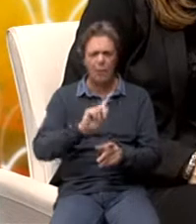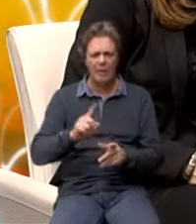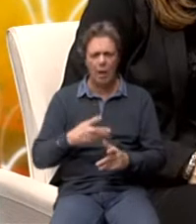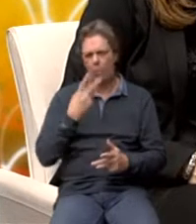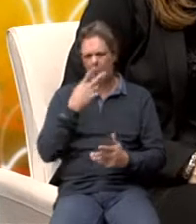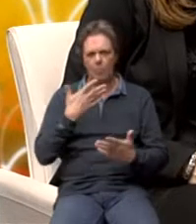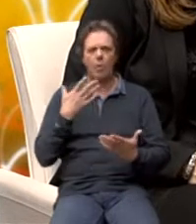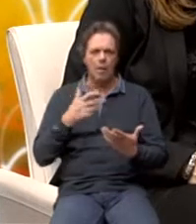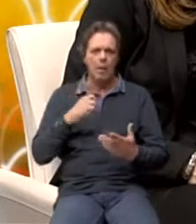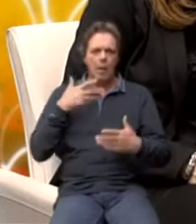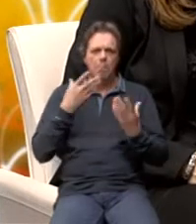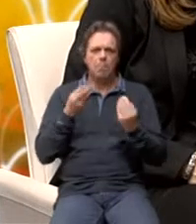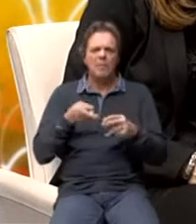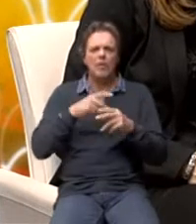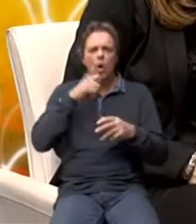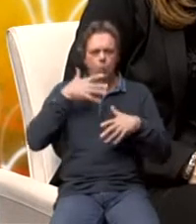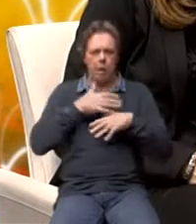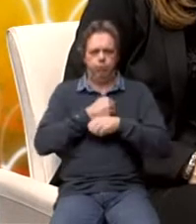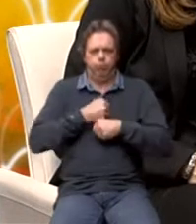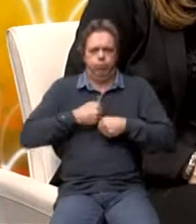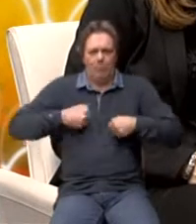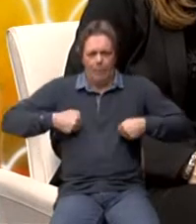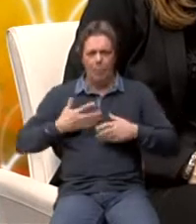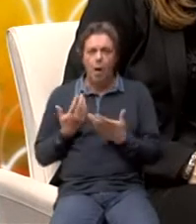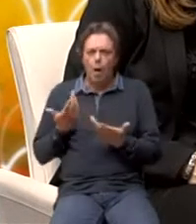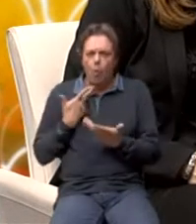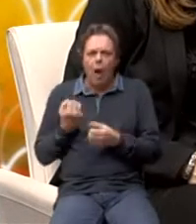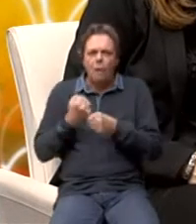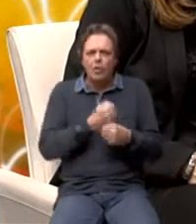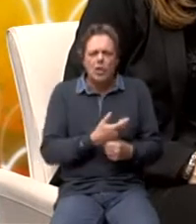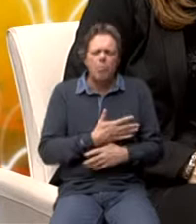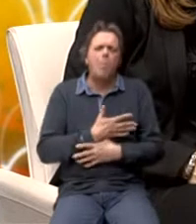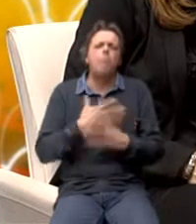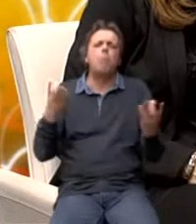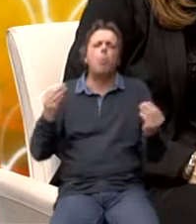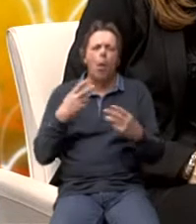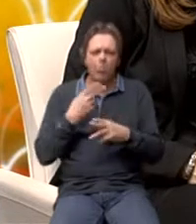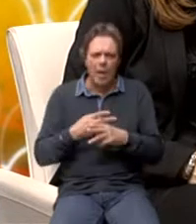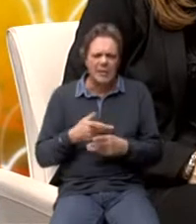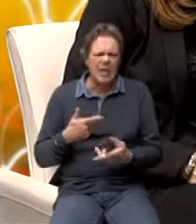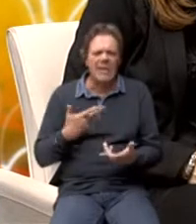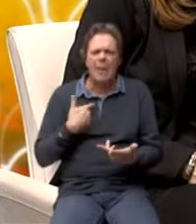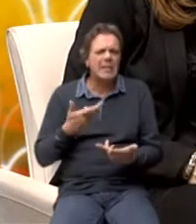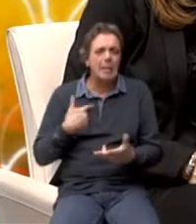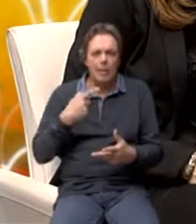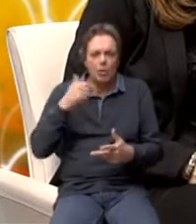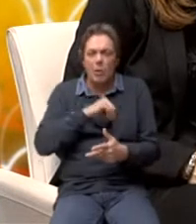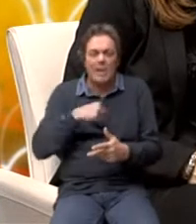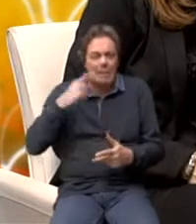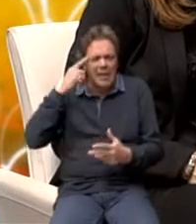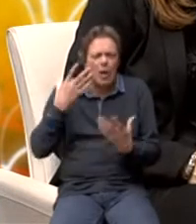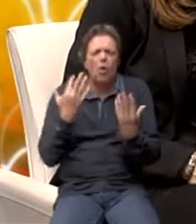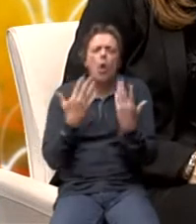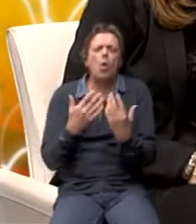je galopirajuće dolazi u Europu, koja vuče za sobom niz bolesti. Danas ne možemo ni znati koliko je